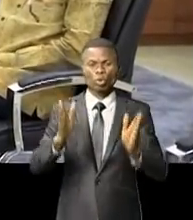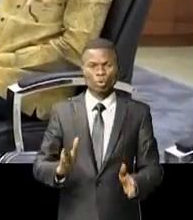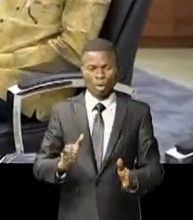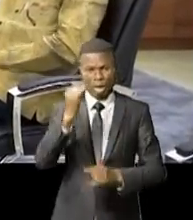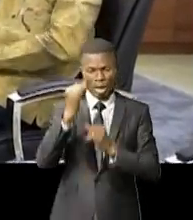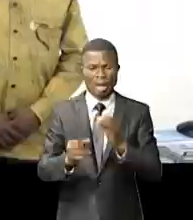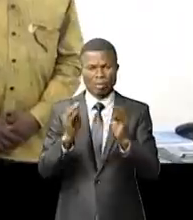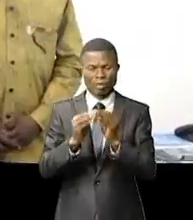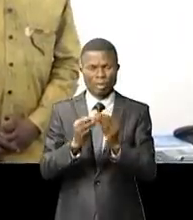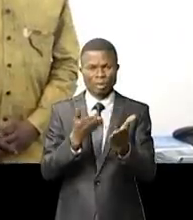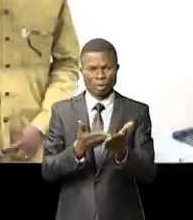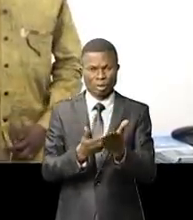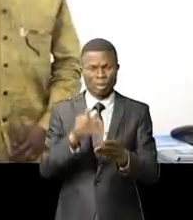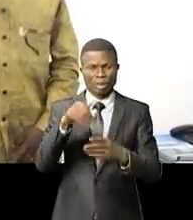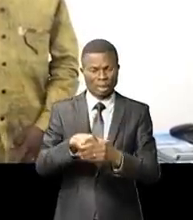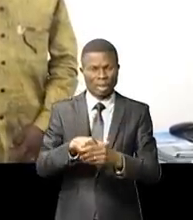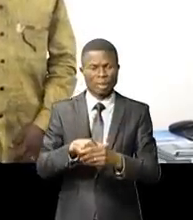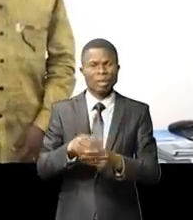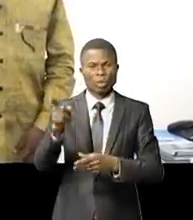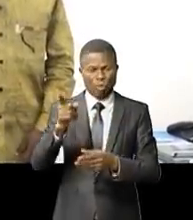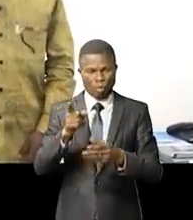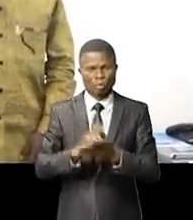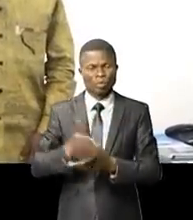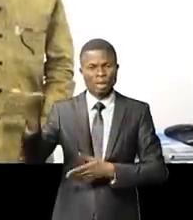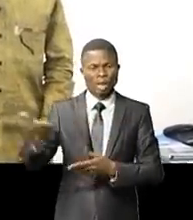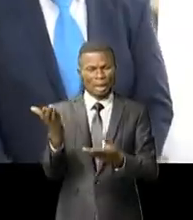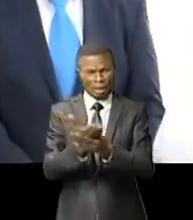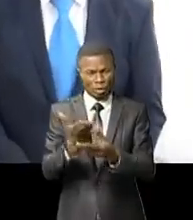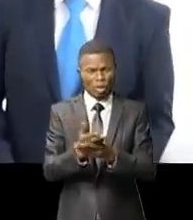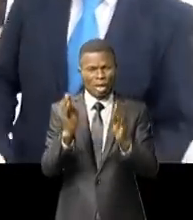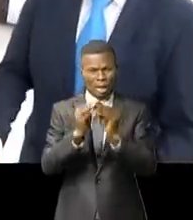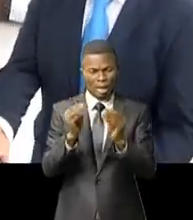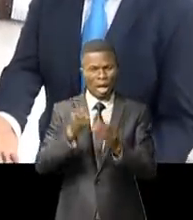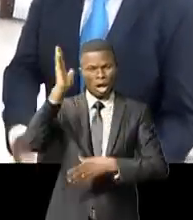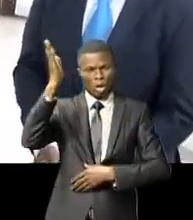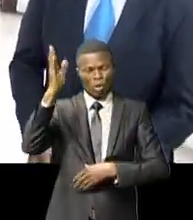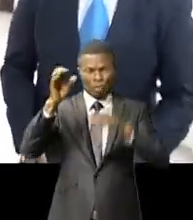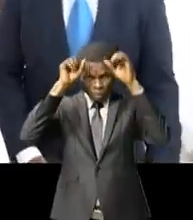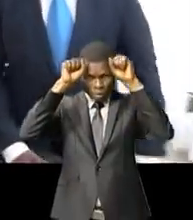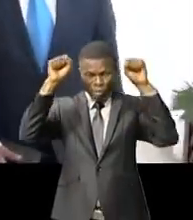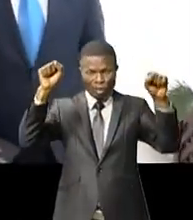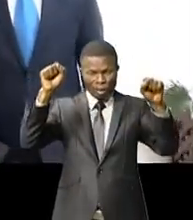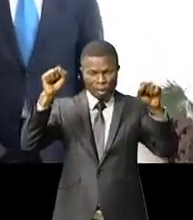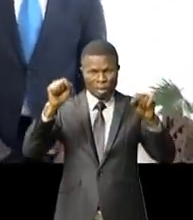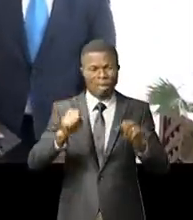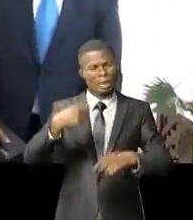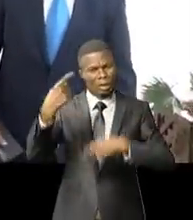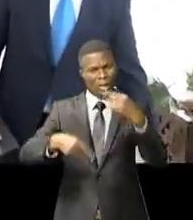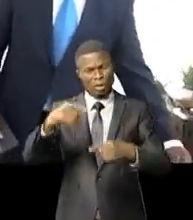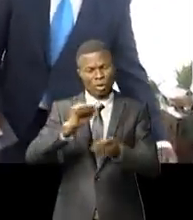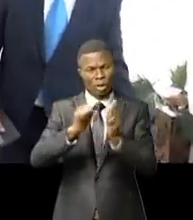sortir de cette rencontre, au cours de laquelle il a reçu le PV de la réunion de conférence des présidents qui avait plébiscité